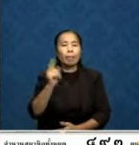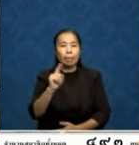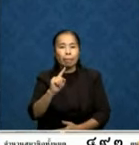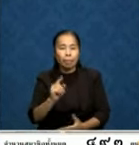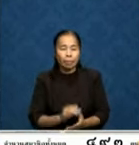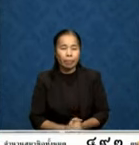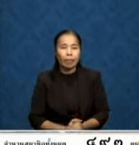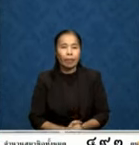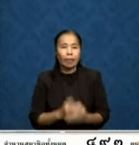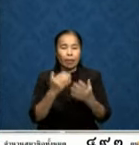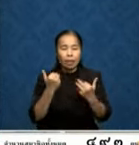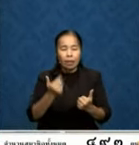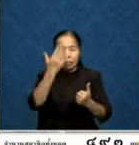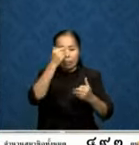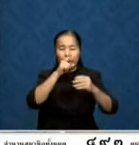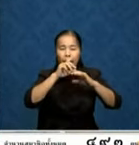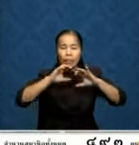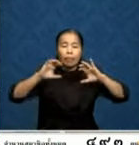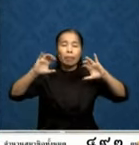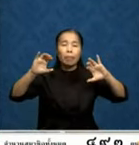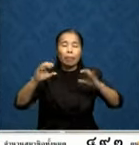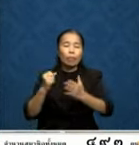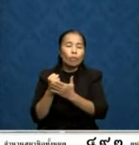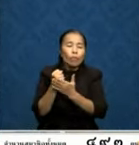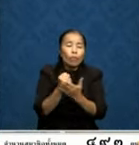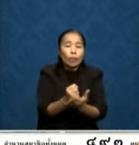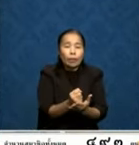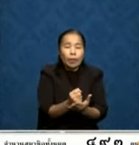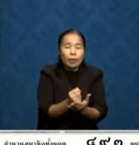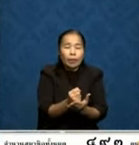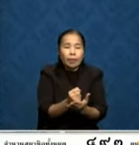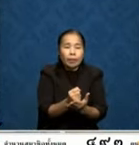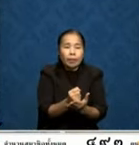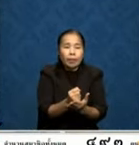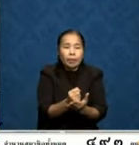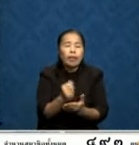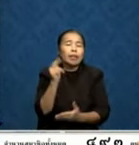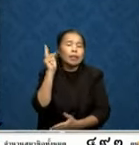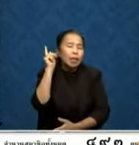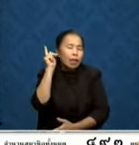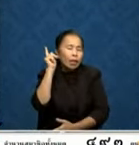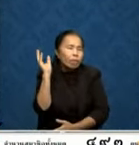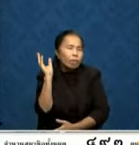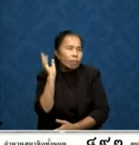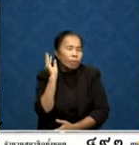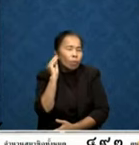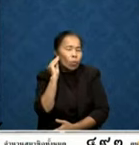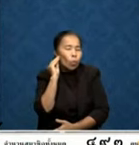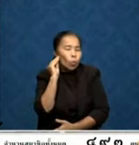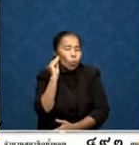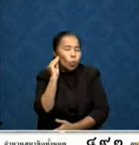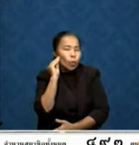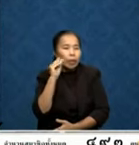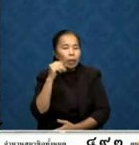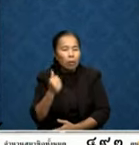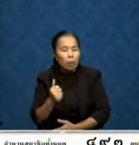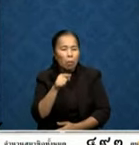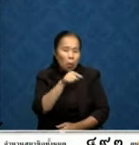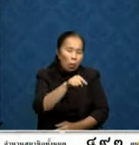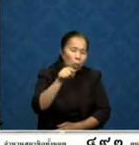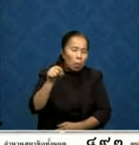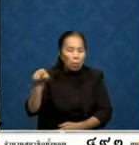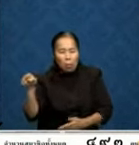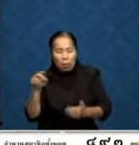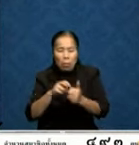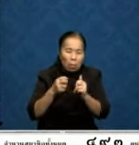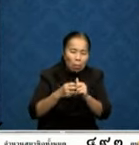จริงอยู่วันนี้รัฐบาลอุ้มก็ฟังข่าวแล้วครับก็บอกว่าเป็นอย่างโน้นเป็นอย่างงี้เพราะว่า